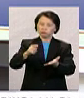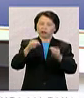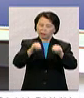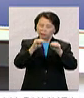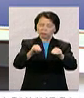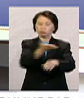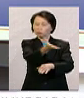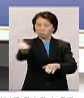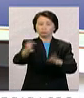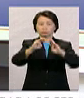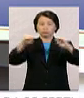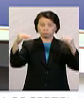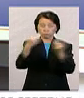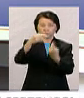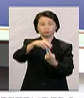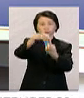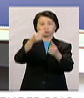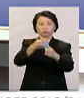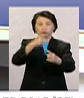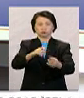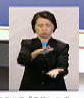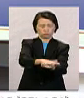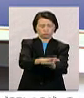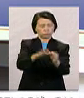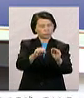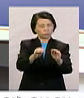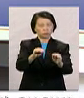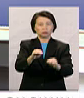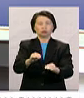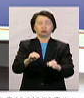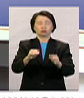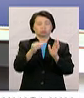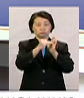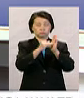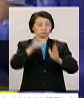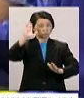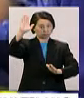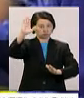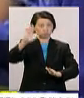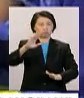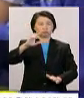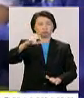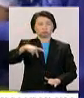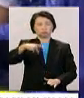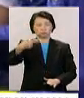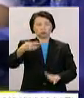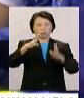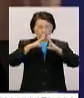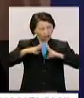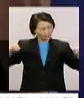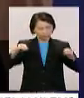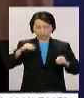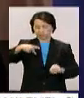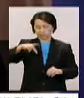dalam kalangan masyarakat, terutama dari peringkat sekolah. Menurutnya, manifesto Pakatan Harapan yang akan menghapuskan